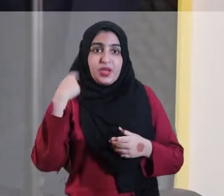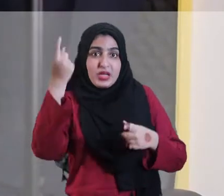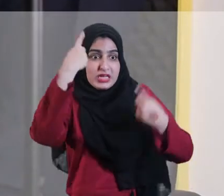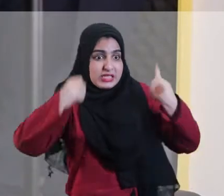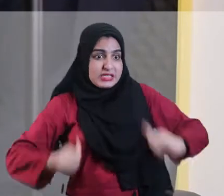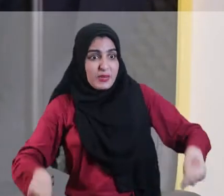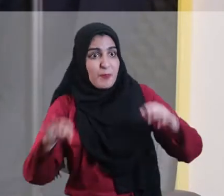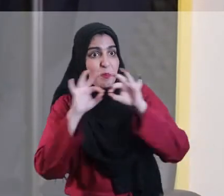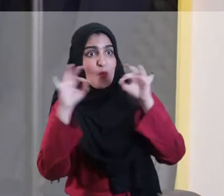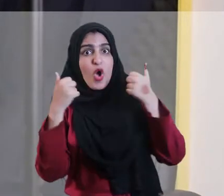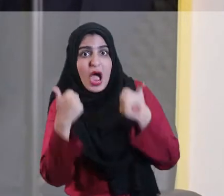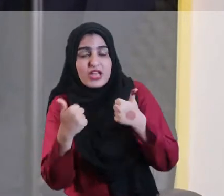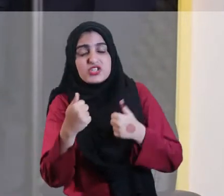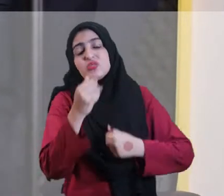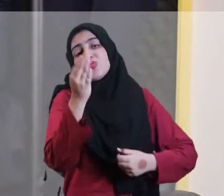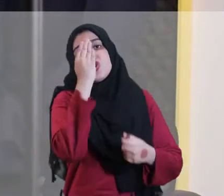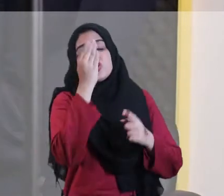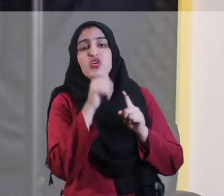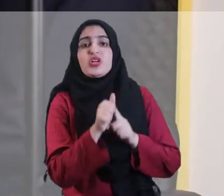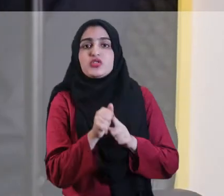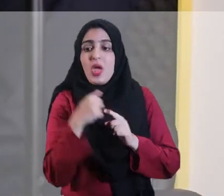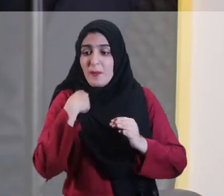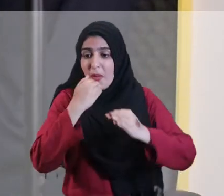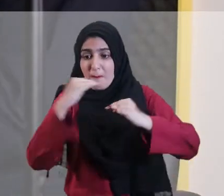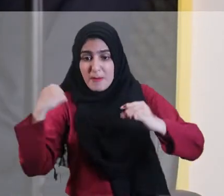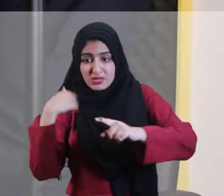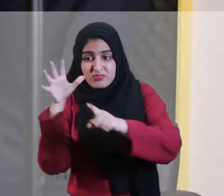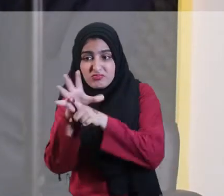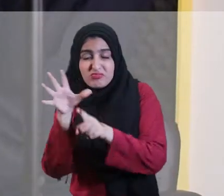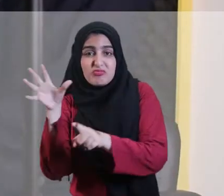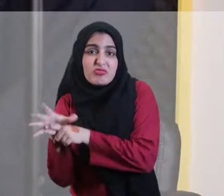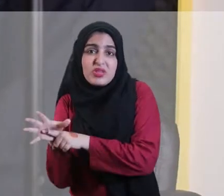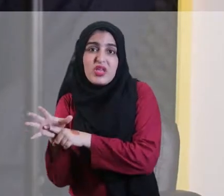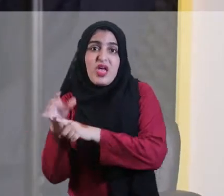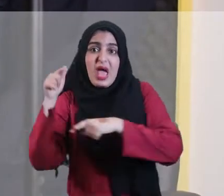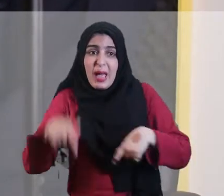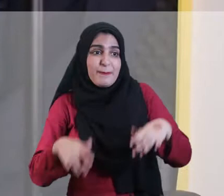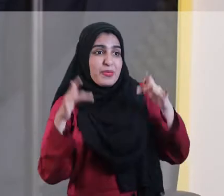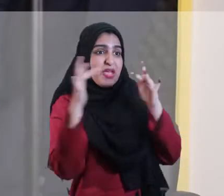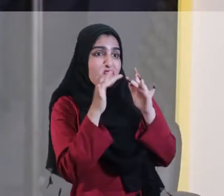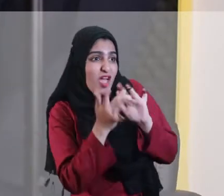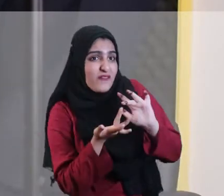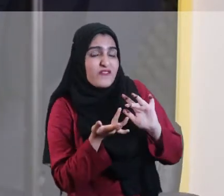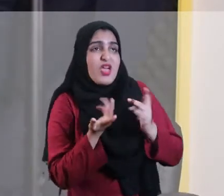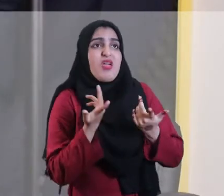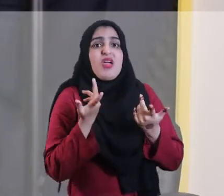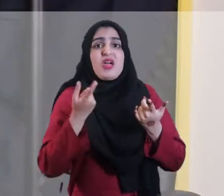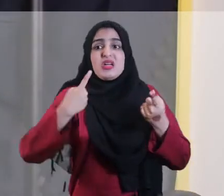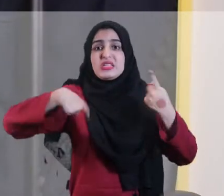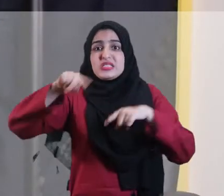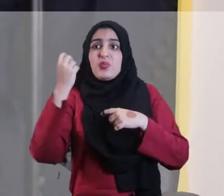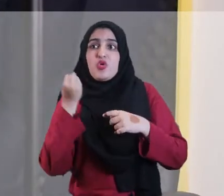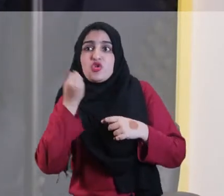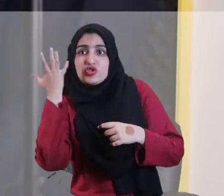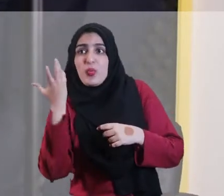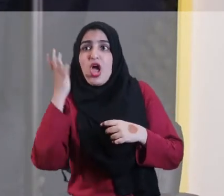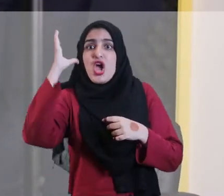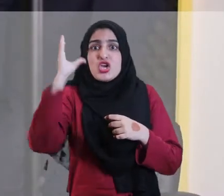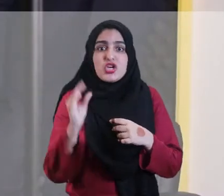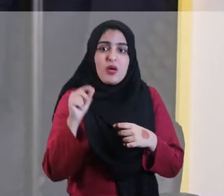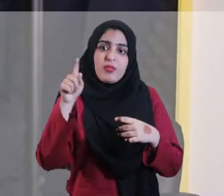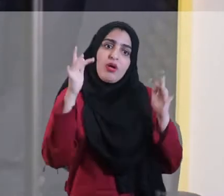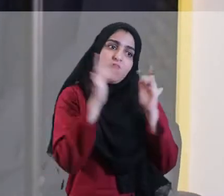तो ज्यादा शेयर करना है अब यह चीज और रात को भी समझाना आज के डिजिटल दौर में जहां सुबह शाम तक उनका